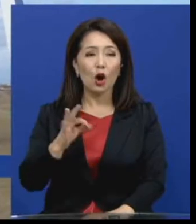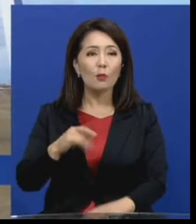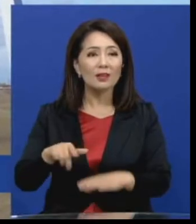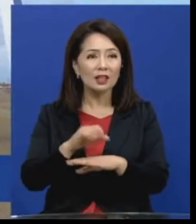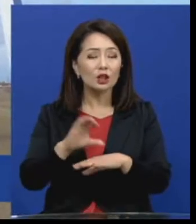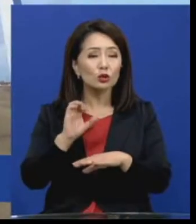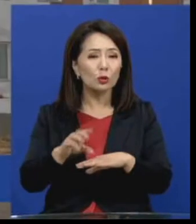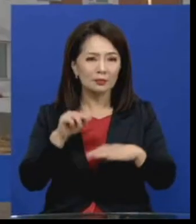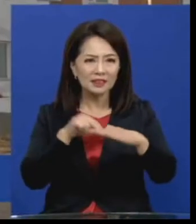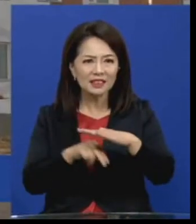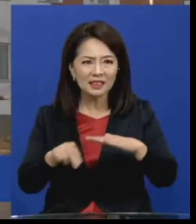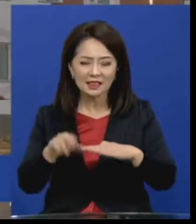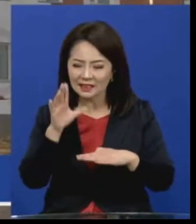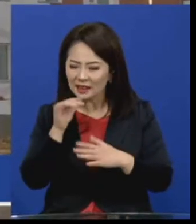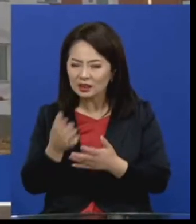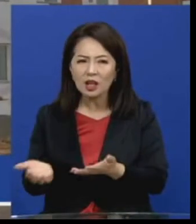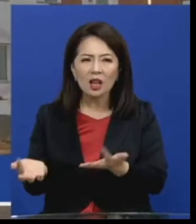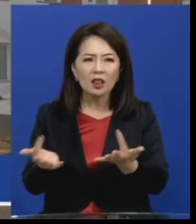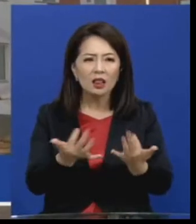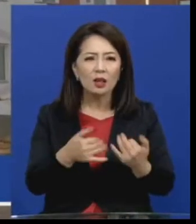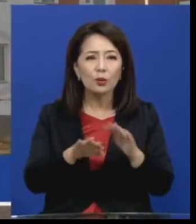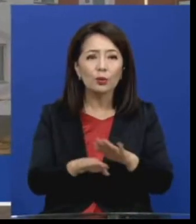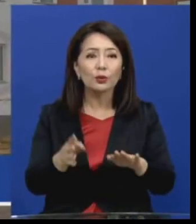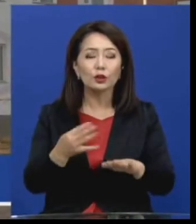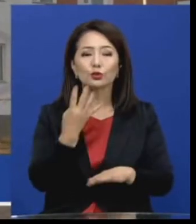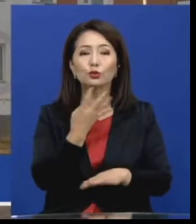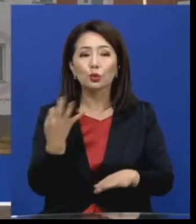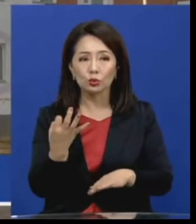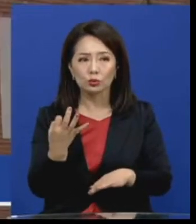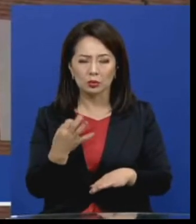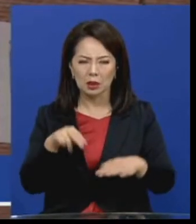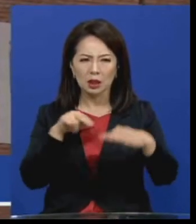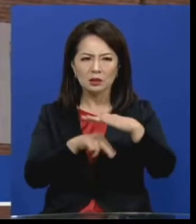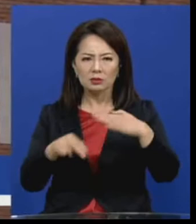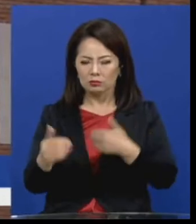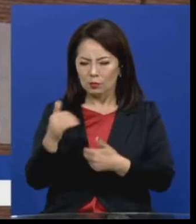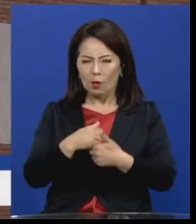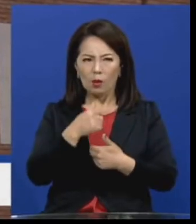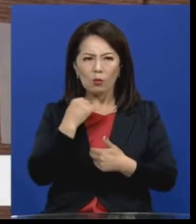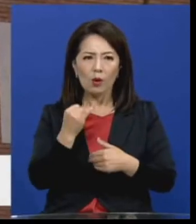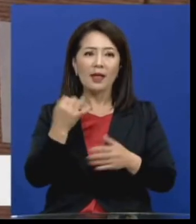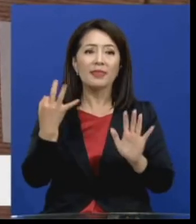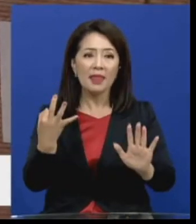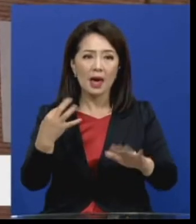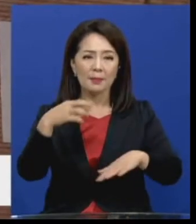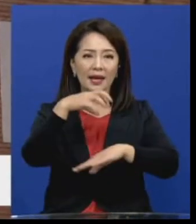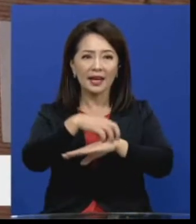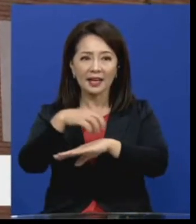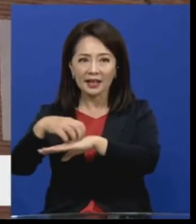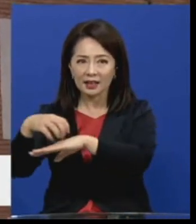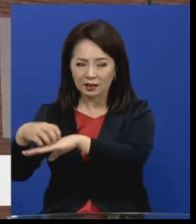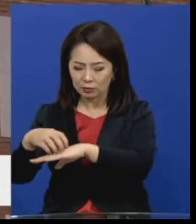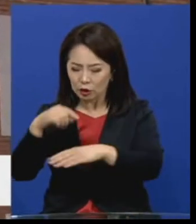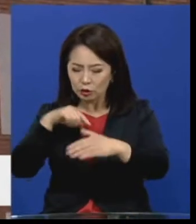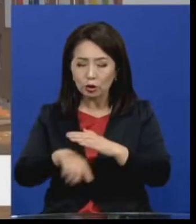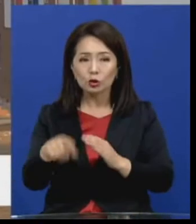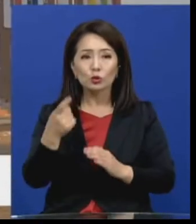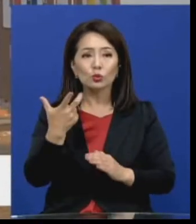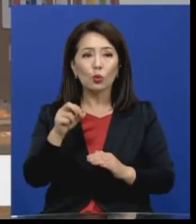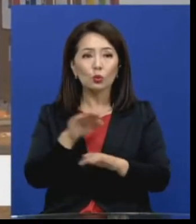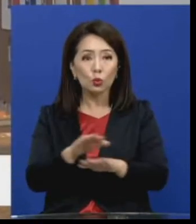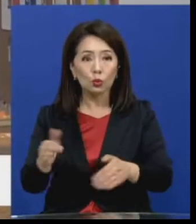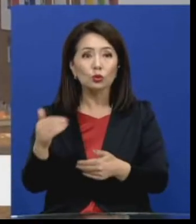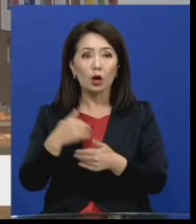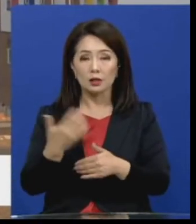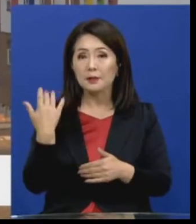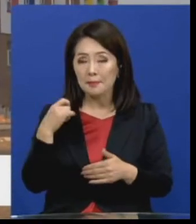Өмнө дэлгэр суман цэцэрлэгийн насны 400 гарын хүүхэд байдаг. Цэцэрлэгийн багтаамж муу болохоор 8 гэр цэцэрлэгт 130 гарын хүүхэд хамруулдаг